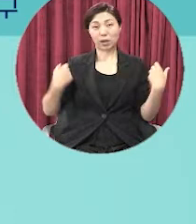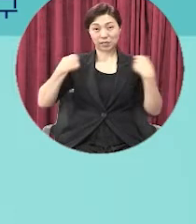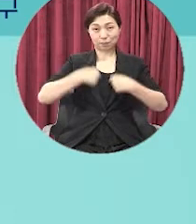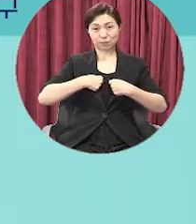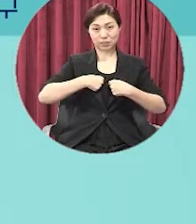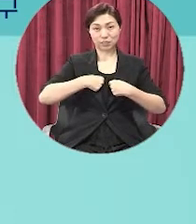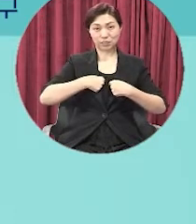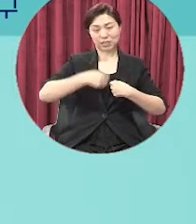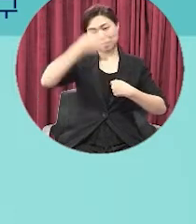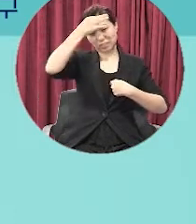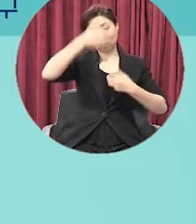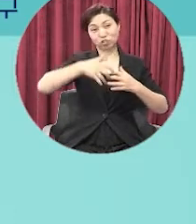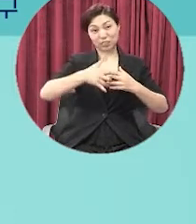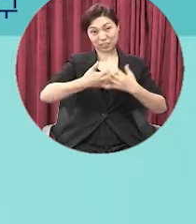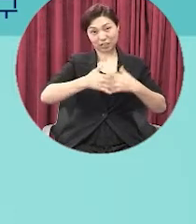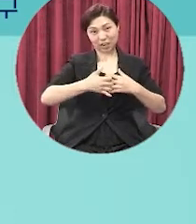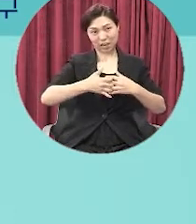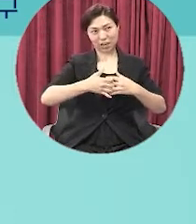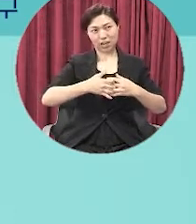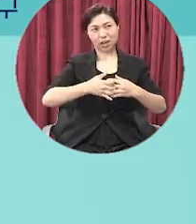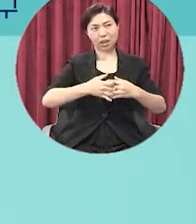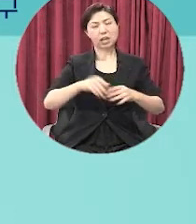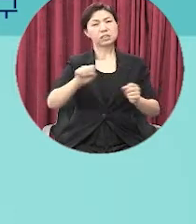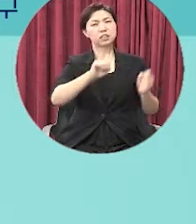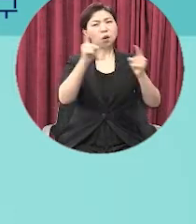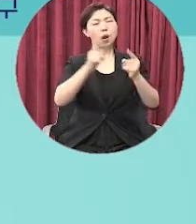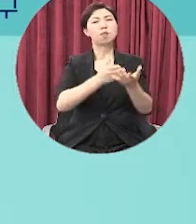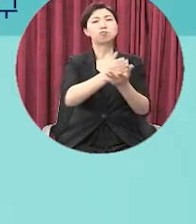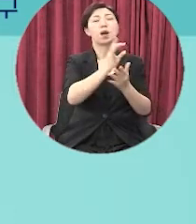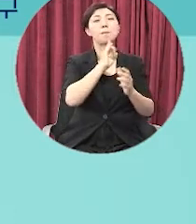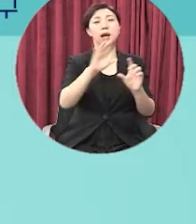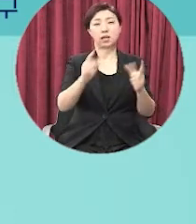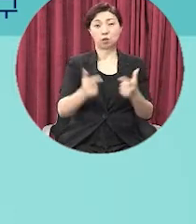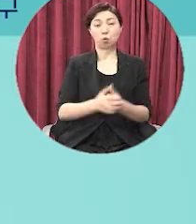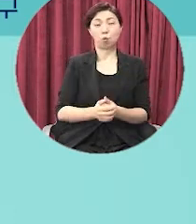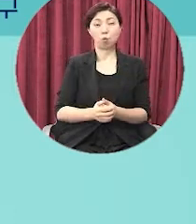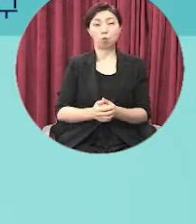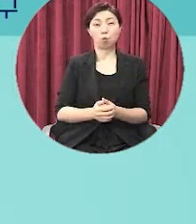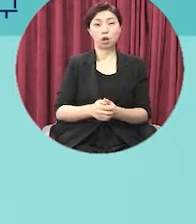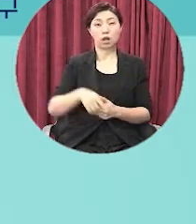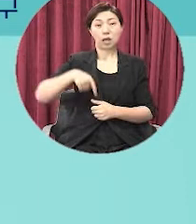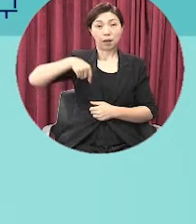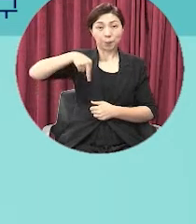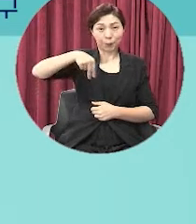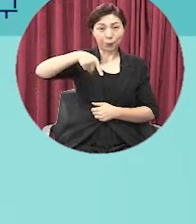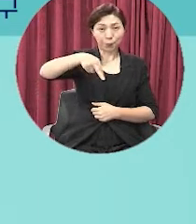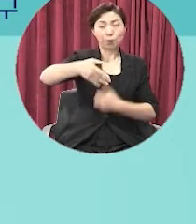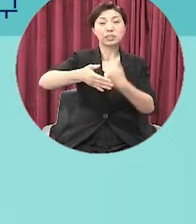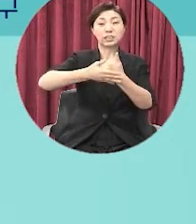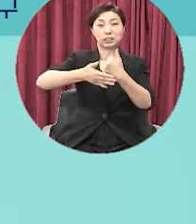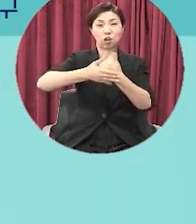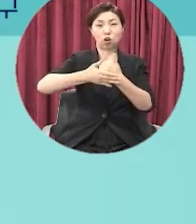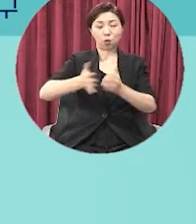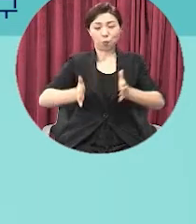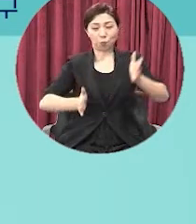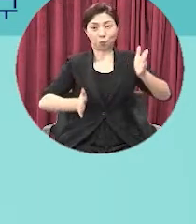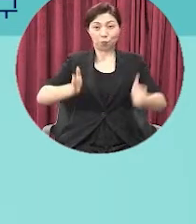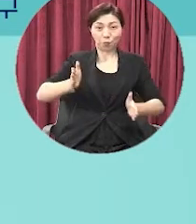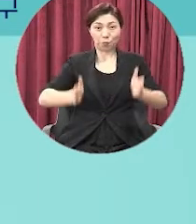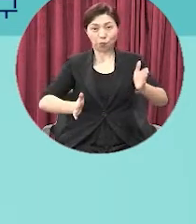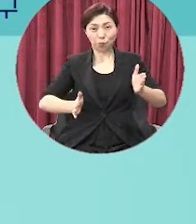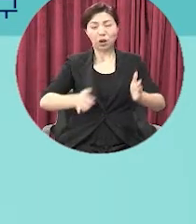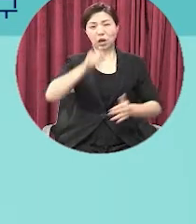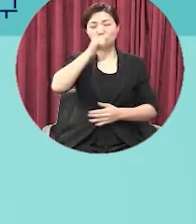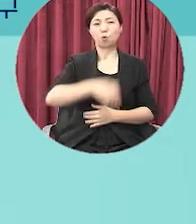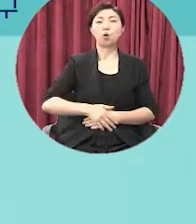재활 쪽에서는 일반 일에 어려움을 뿐만이 아니라 예를 들면 못 볼 보행 보조 로봇 같은 것도 있구요 운동